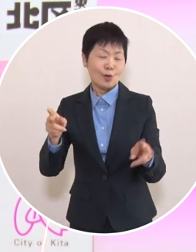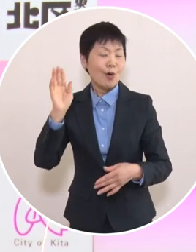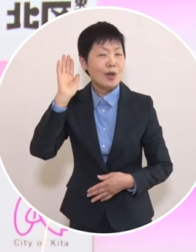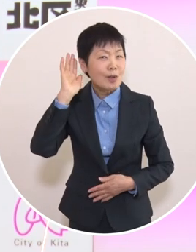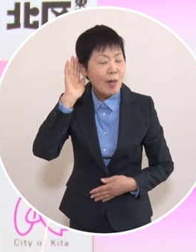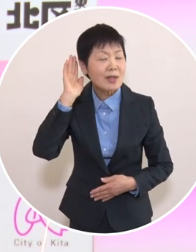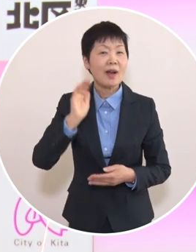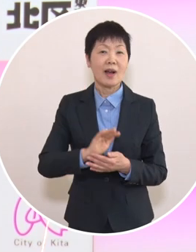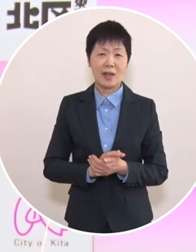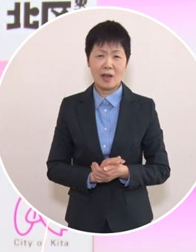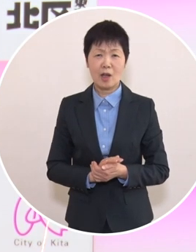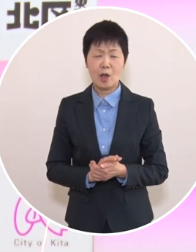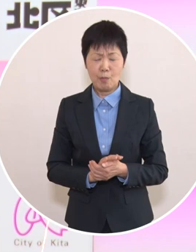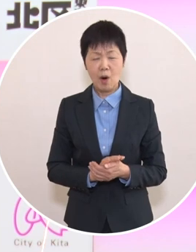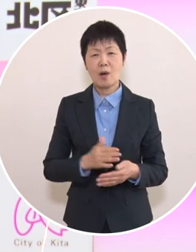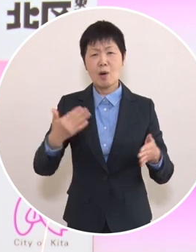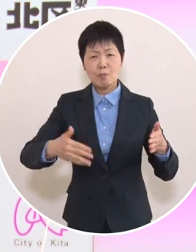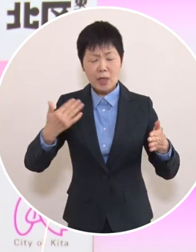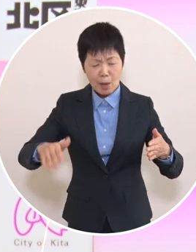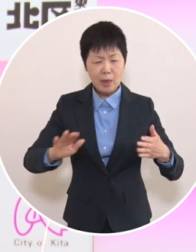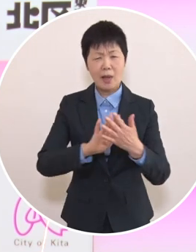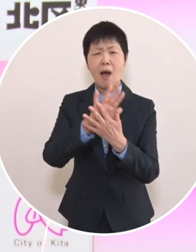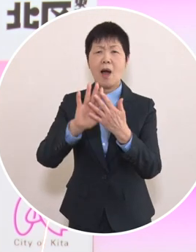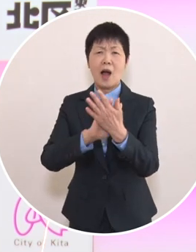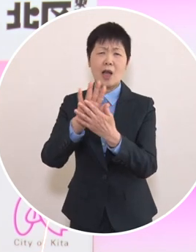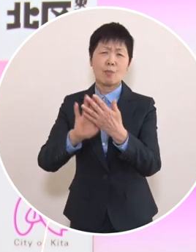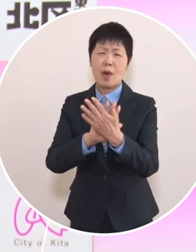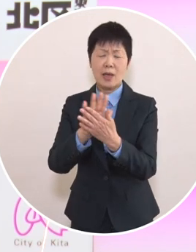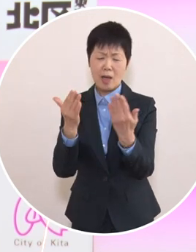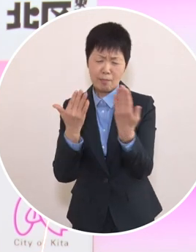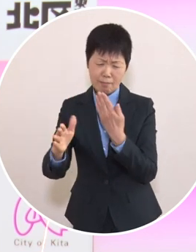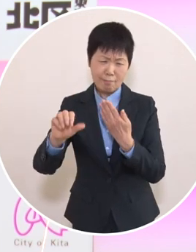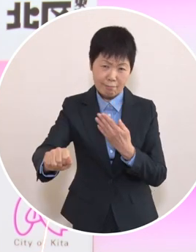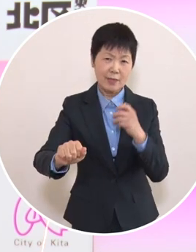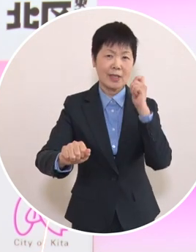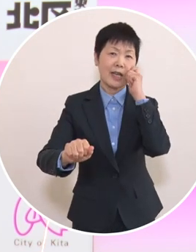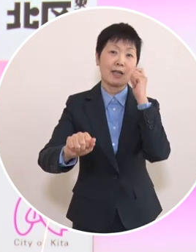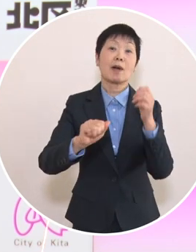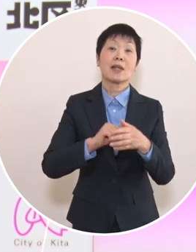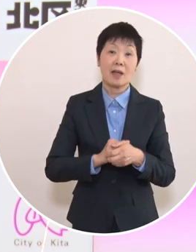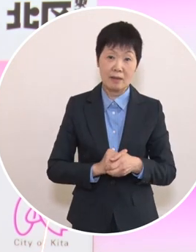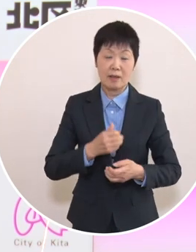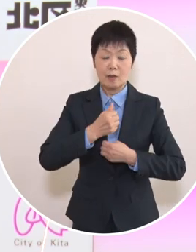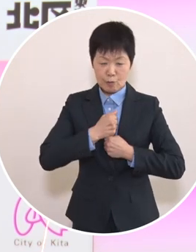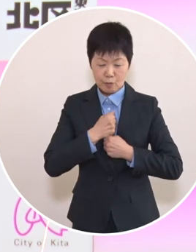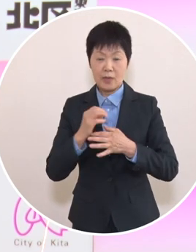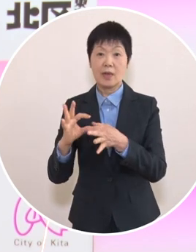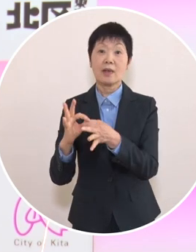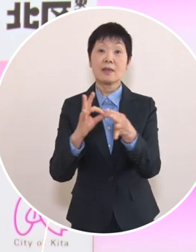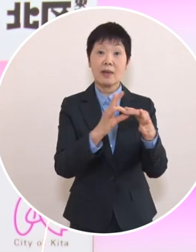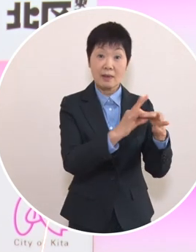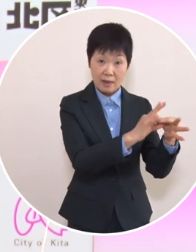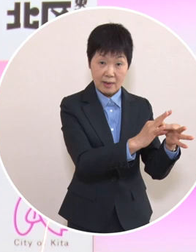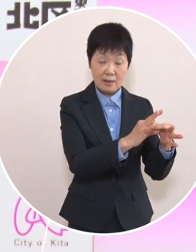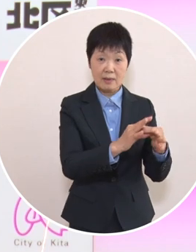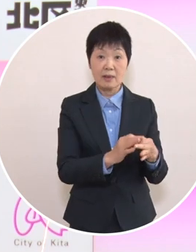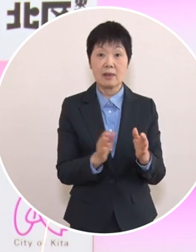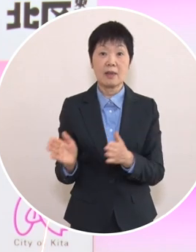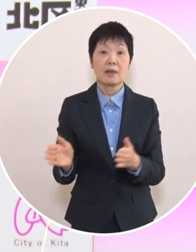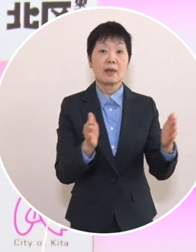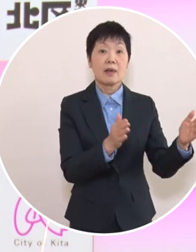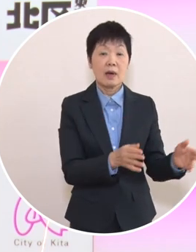先行きはまだまだ予断を許さない状況が続くものと言わざるを得ません北区では